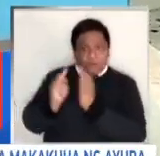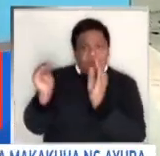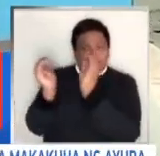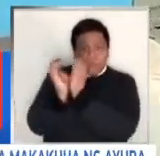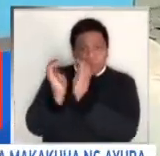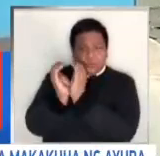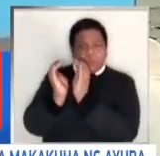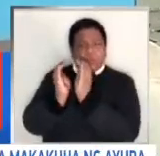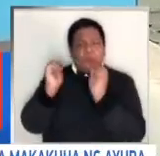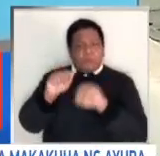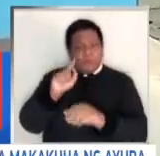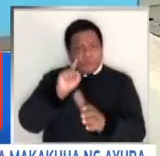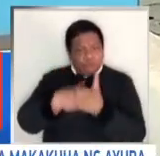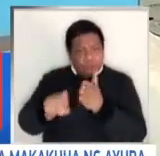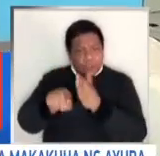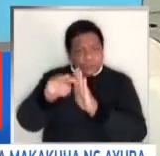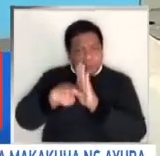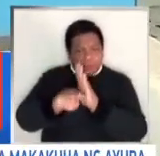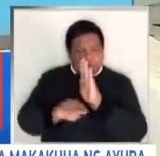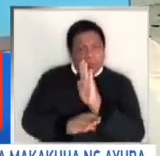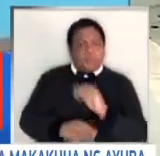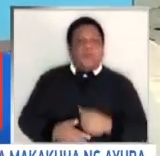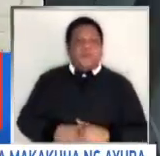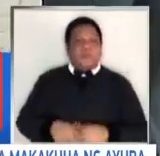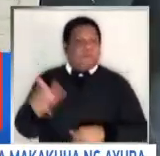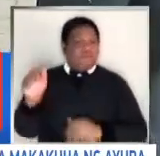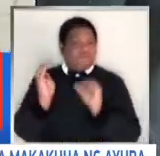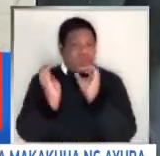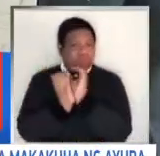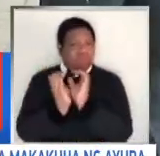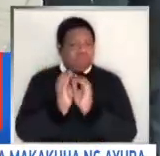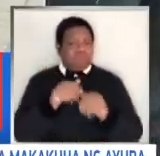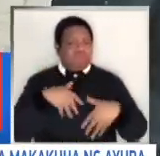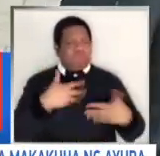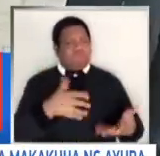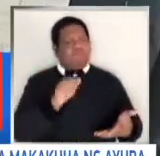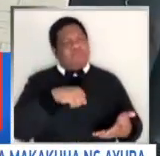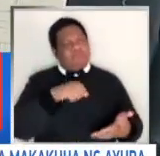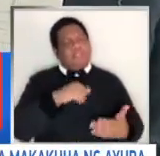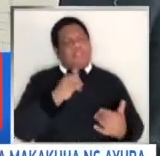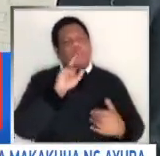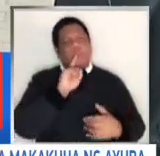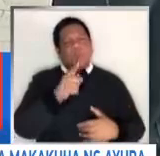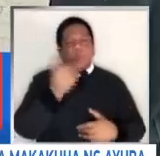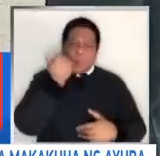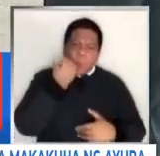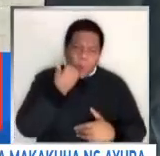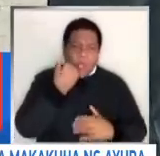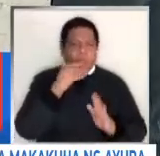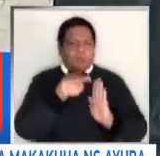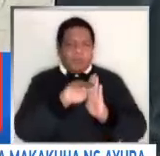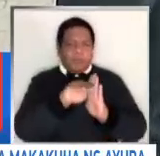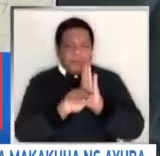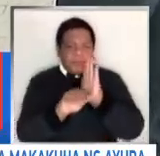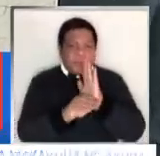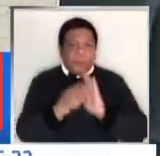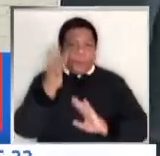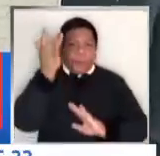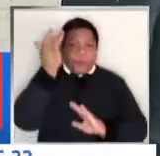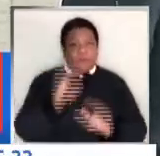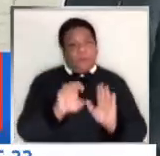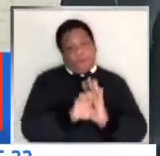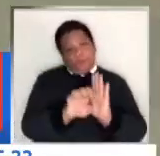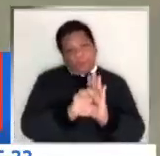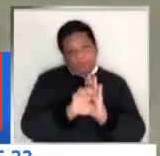check ang listahan. Inamin naman ng DSWD na may ilang mga deficiency o kakulangan sa listahan dahil halimbawa hindi